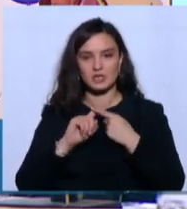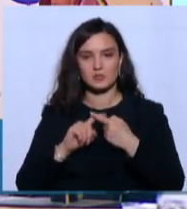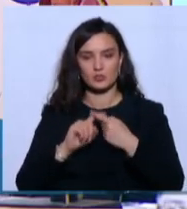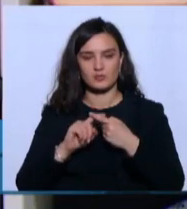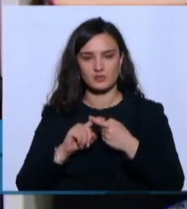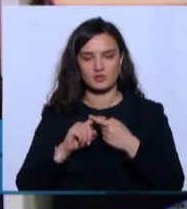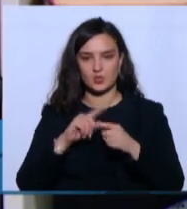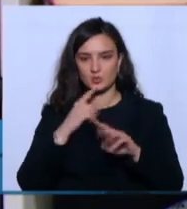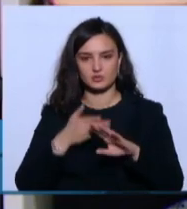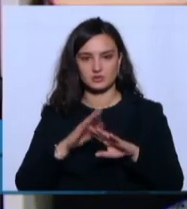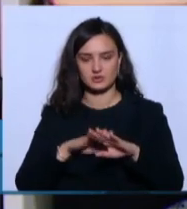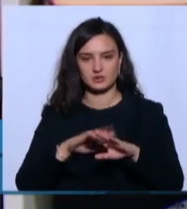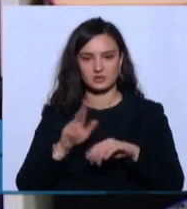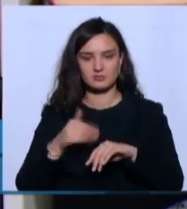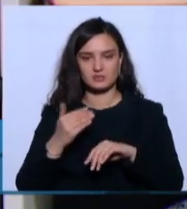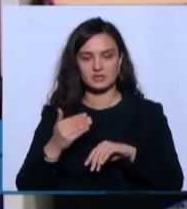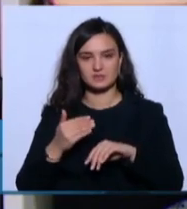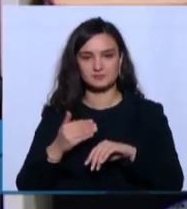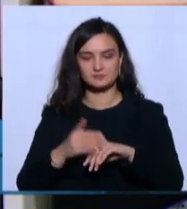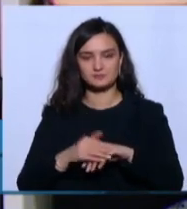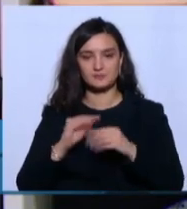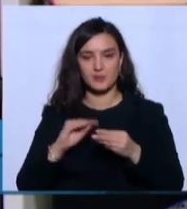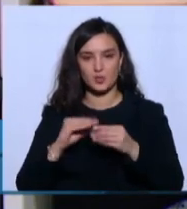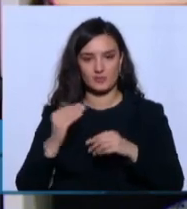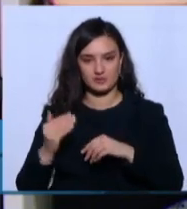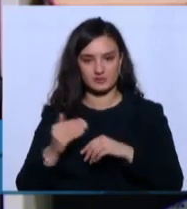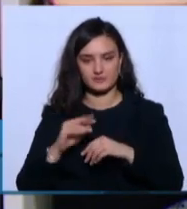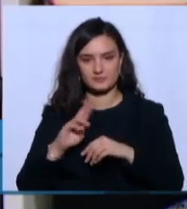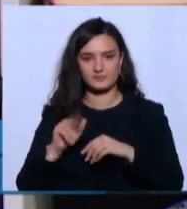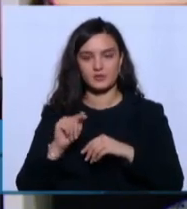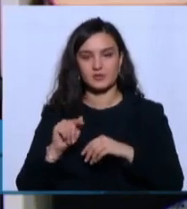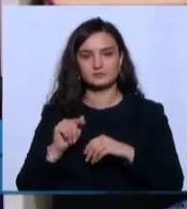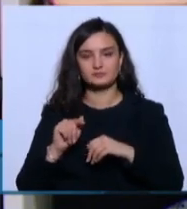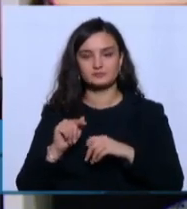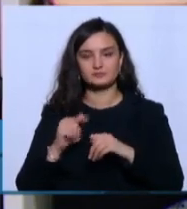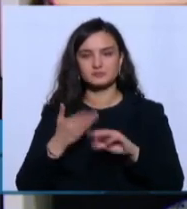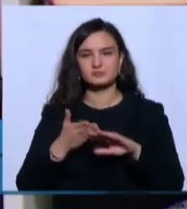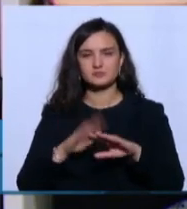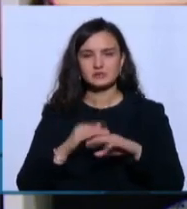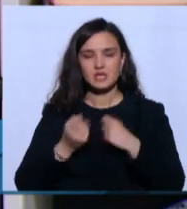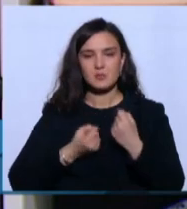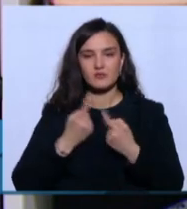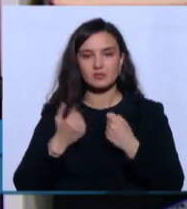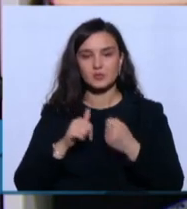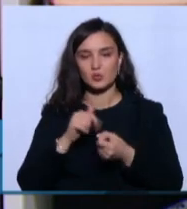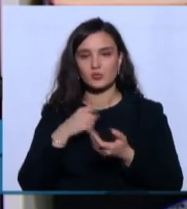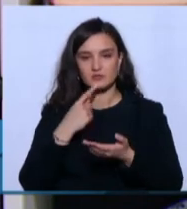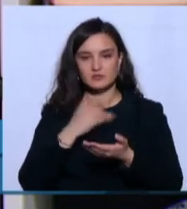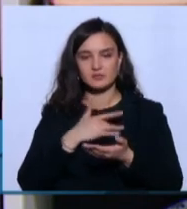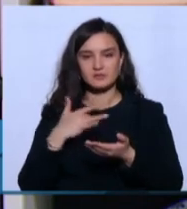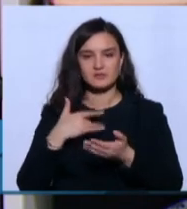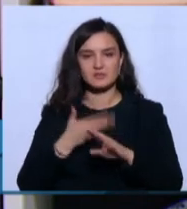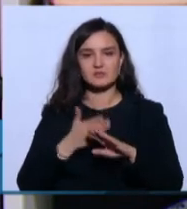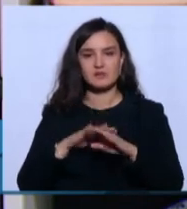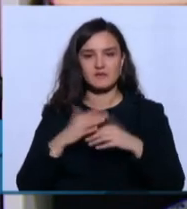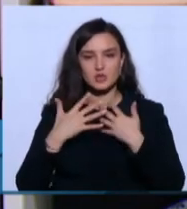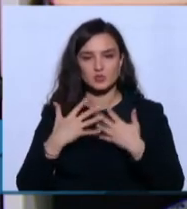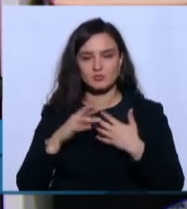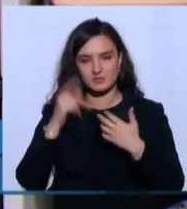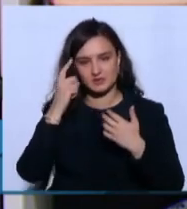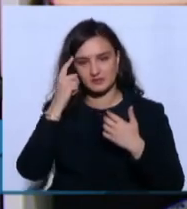დამოკიდებულება მის თქვათ მეგობარს. და ძიმე გამოვლინება, როგორც თქვით, ეს არის ფილტვების წვავის შეშუპება და